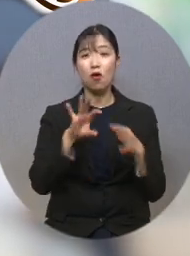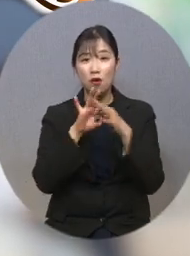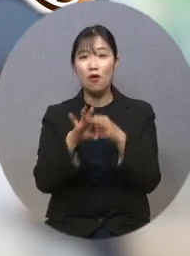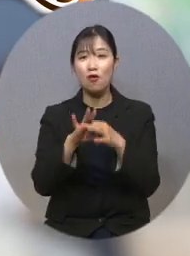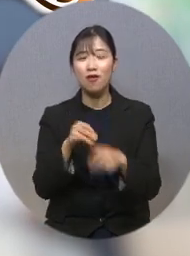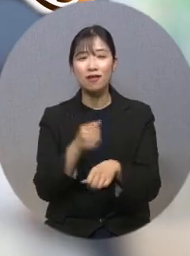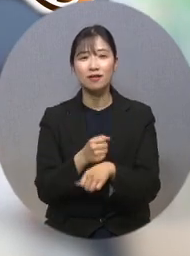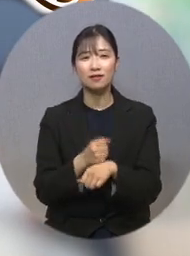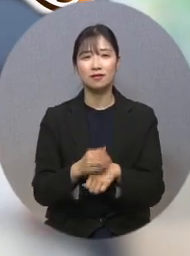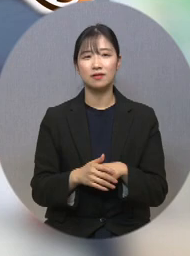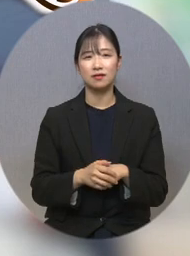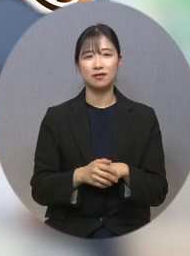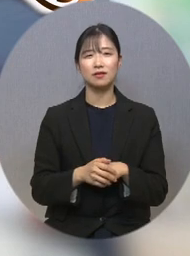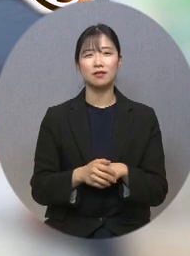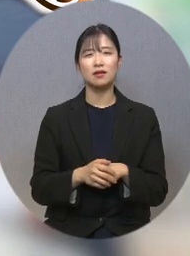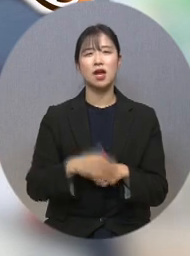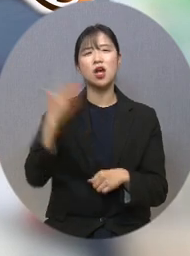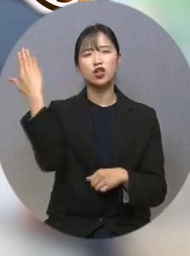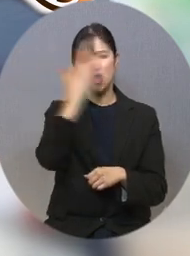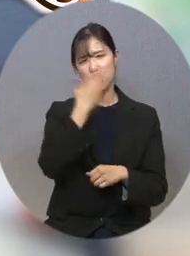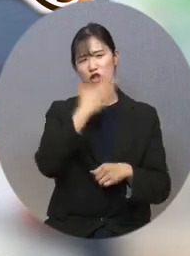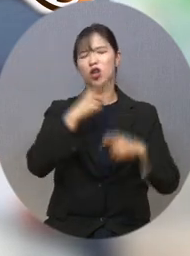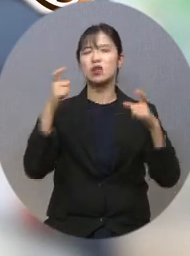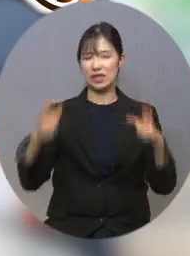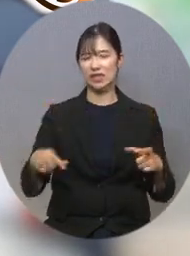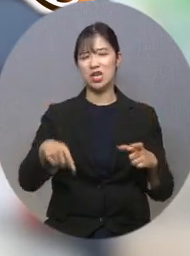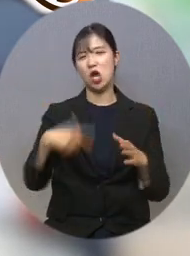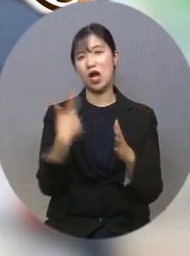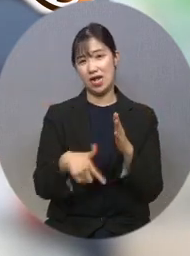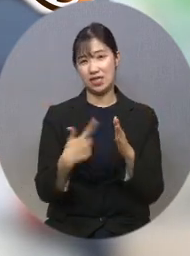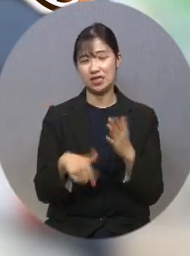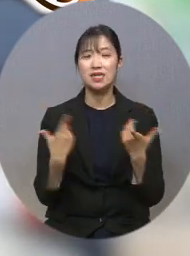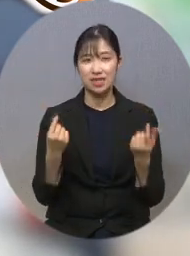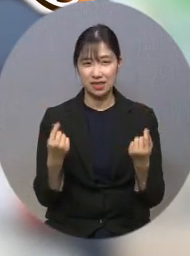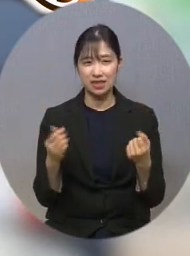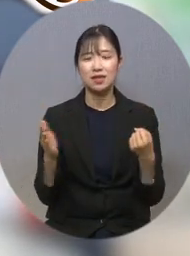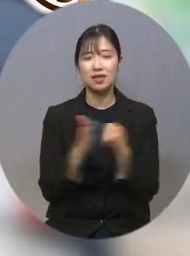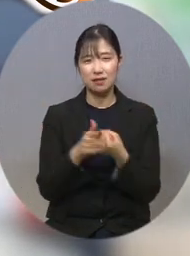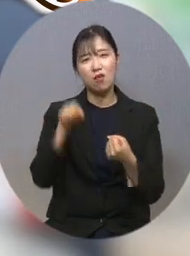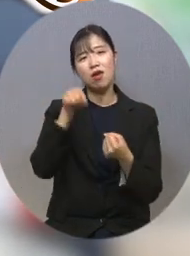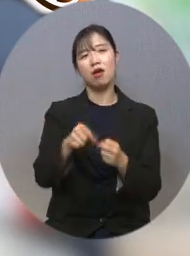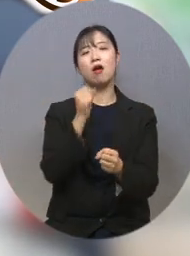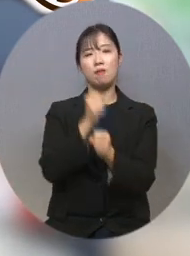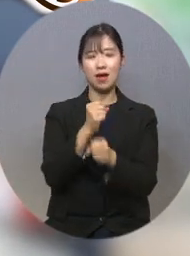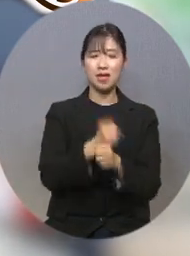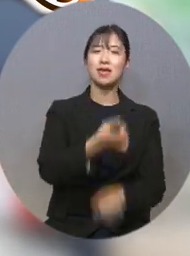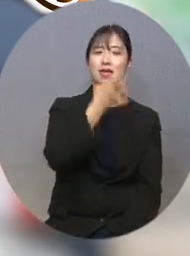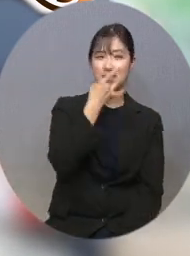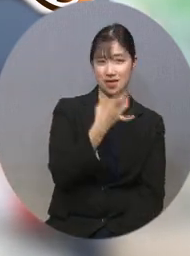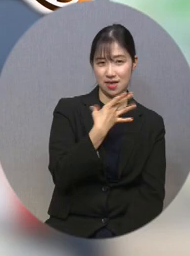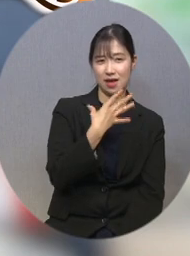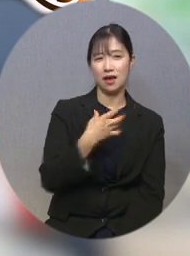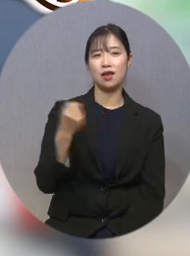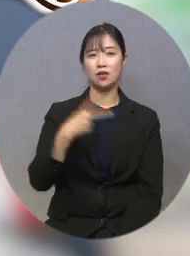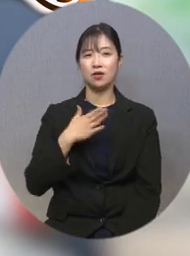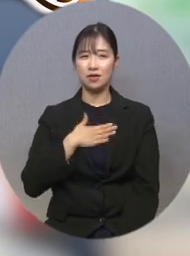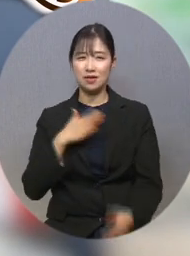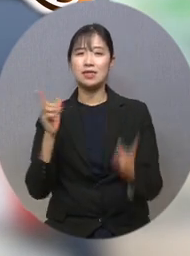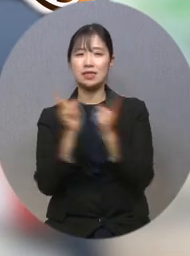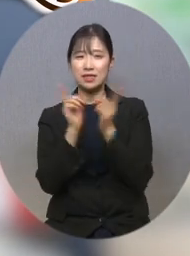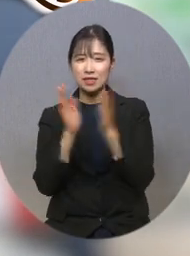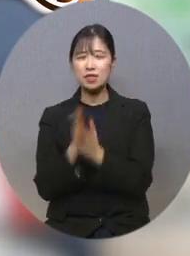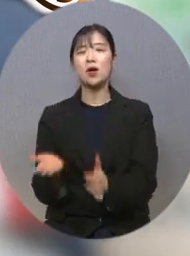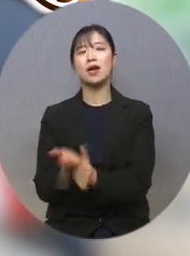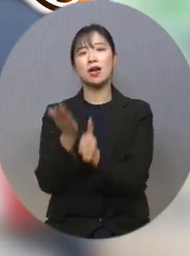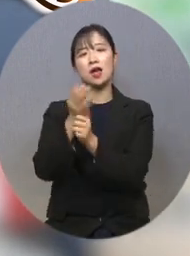네, 청정 지역 강진은 이미 알고 계시죠? 네, 네 그래서 그렇죠. 여기서 생산된 쌀과 또 저희들이 직접